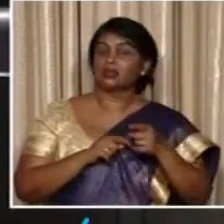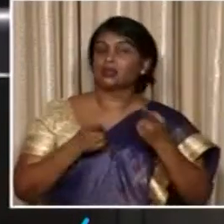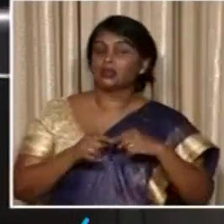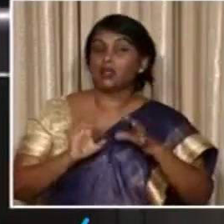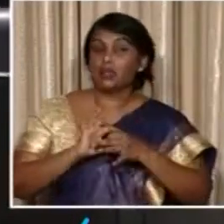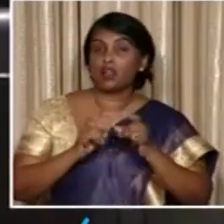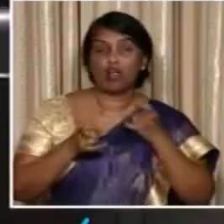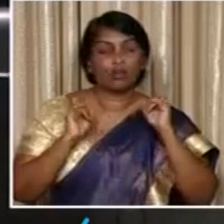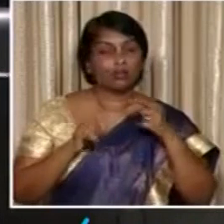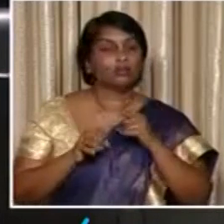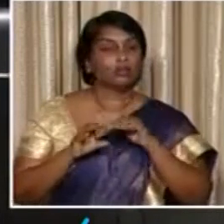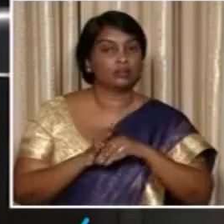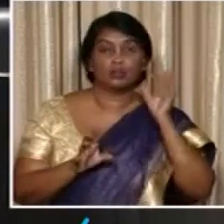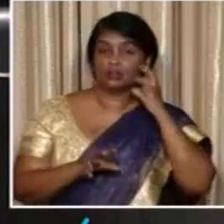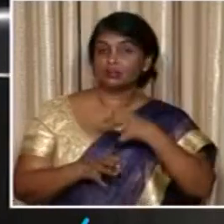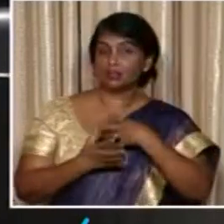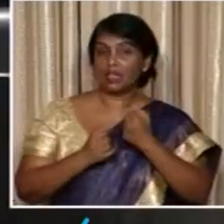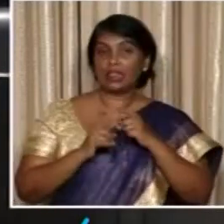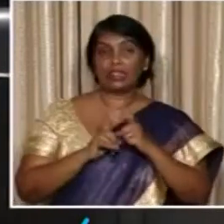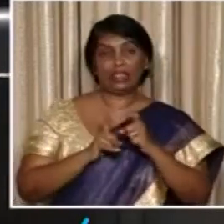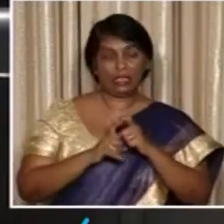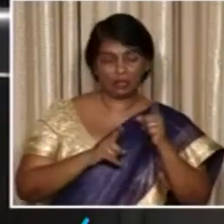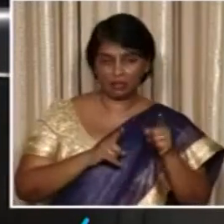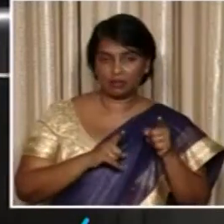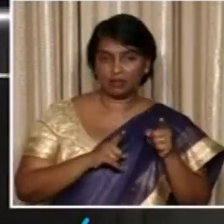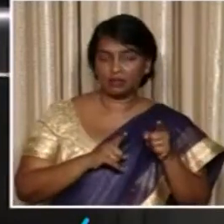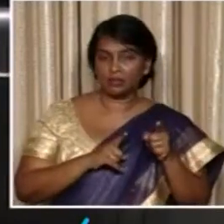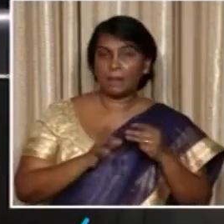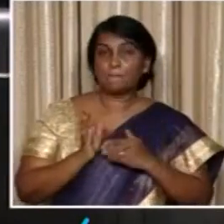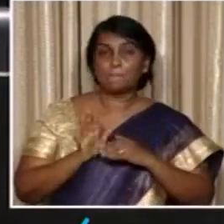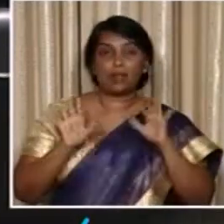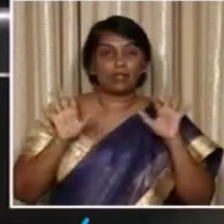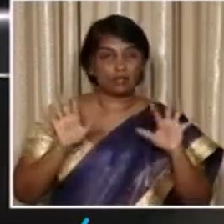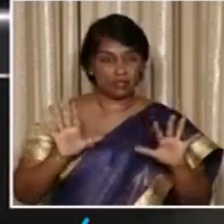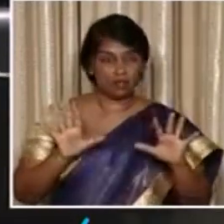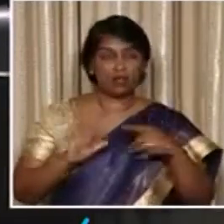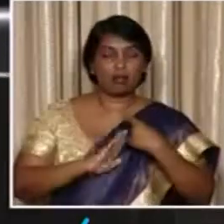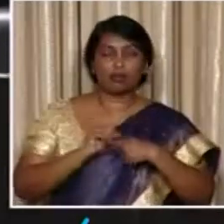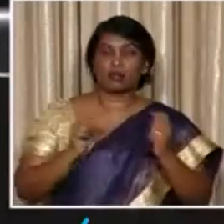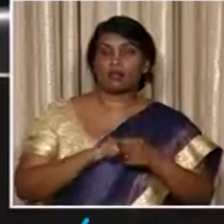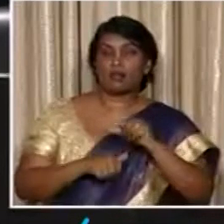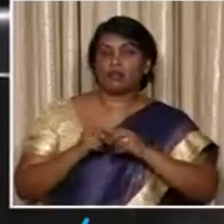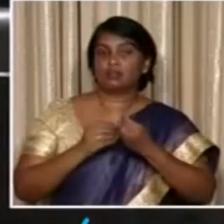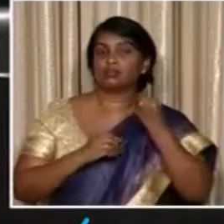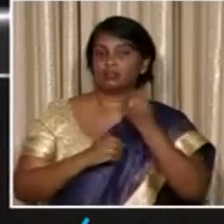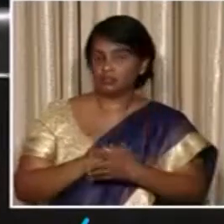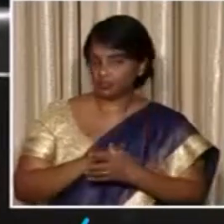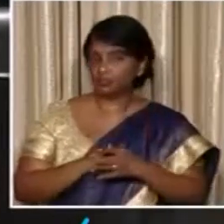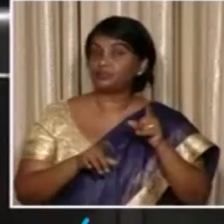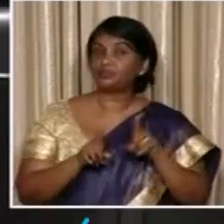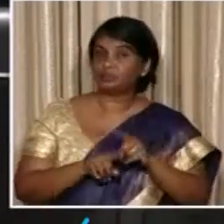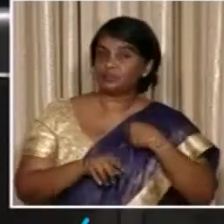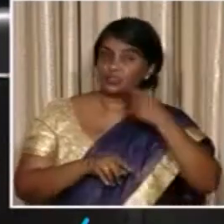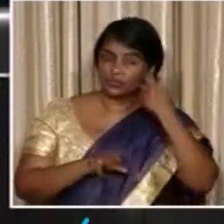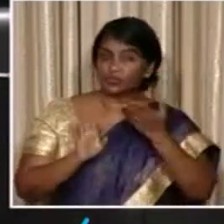පෙරා ඔලිම්පික් ක්‍රීඩා තරඟ සඳහා රම්පදක්ක ලැබු දිනේෂ් ප්‍රියන්තට මිලියන 10ක මුදල ශ්‍රී ලංකා ක්‍රිකට් ආයතනයෙන් දීලා තියෙනවා. ඒ වගේම අපි